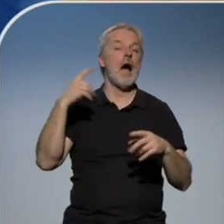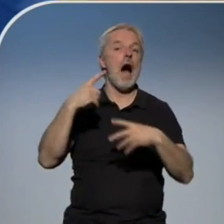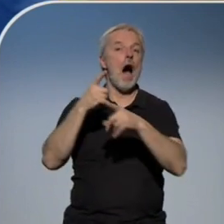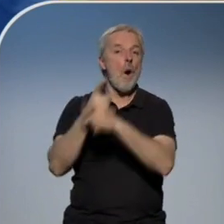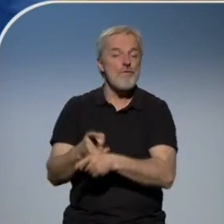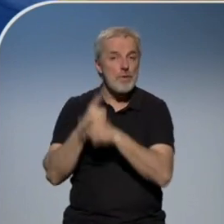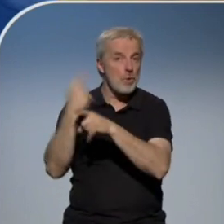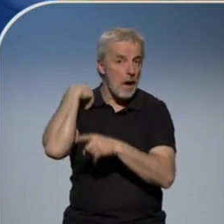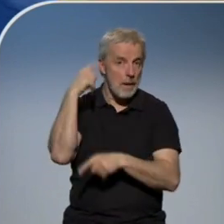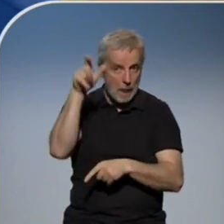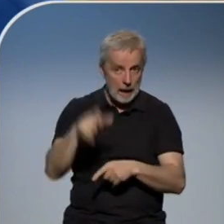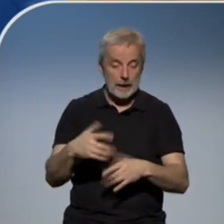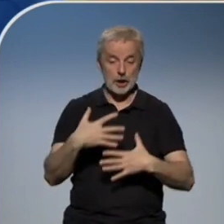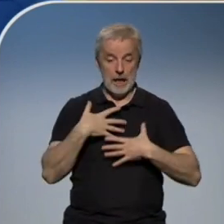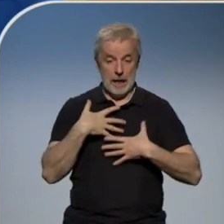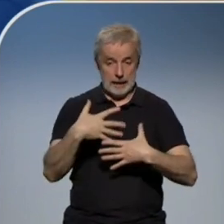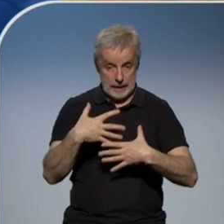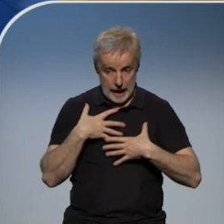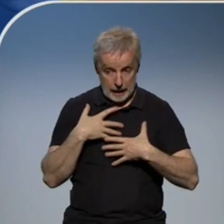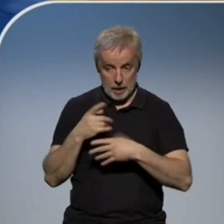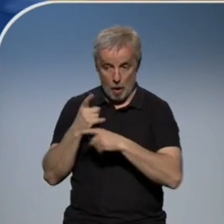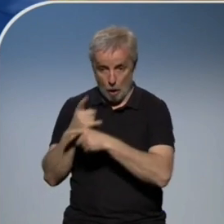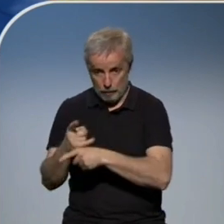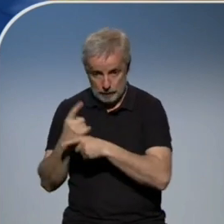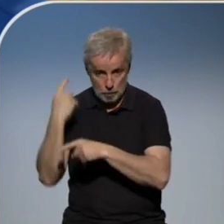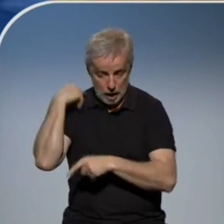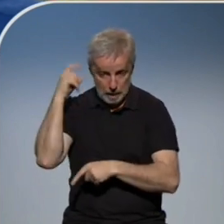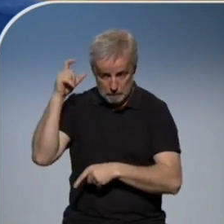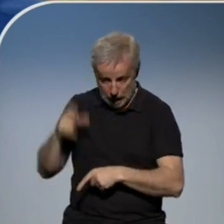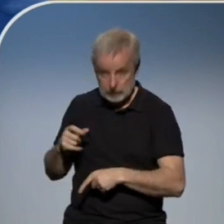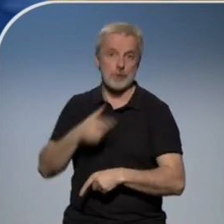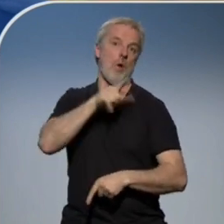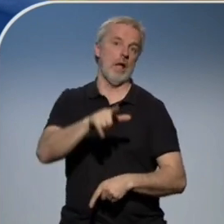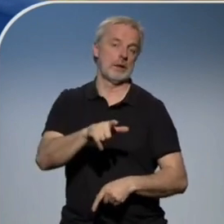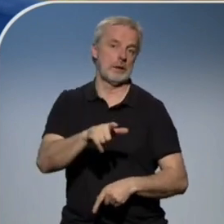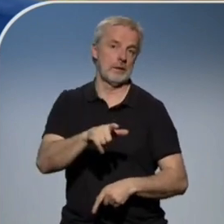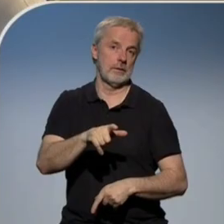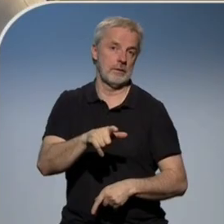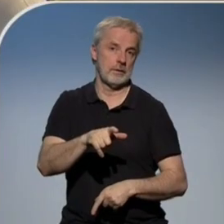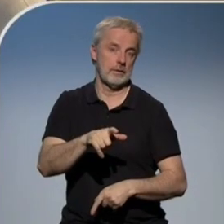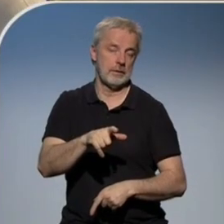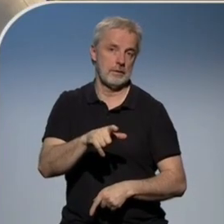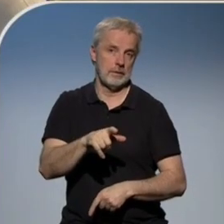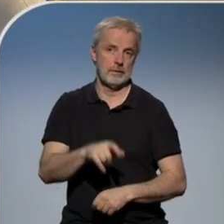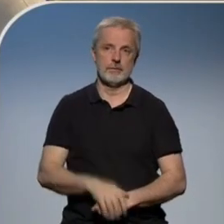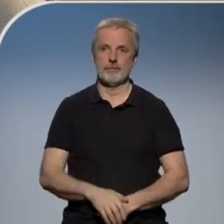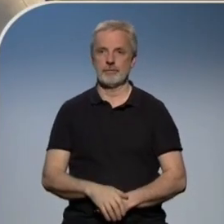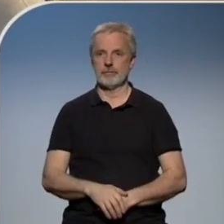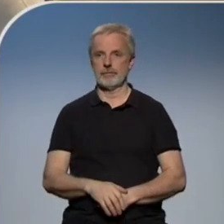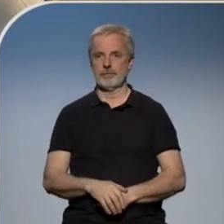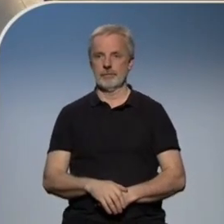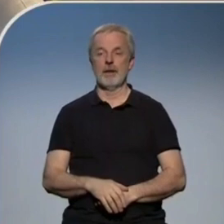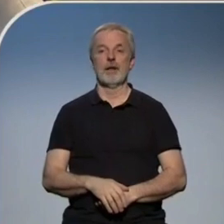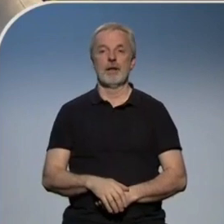Takže dech způsobuje to, že nás bolí buď to bederní páteř nebo krční páteř. Tak, já se taky postavím,